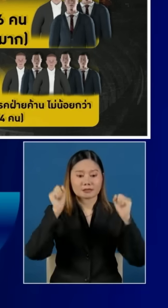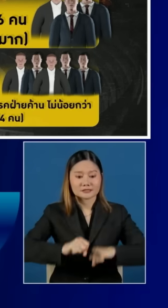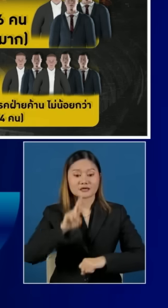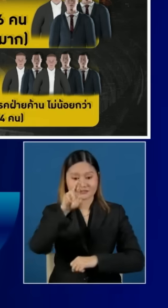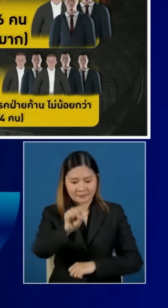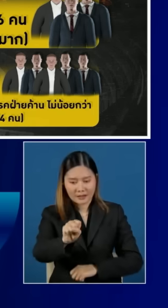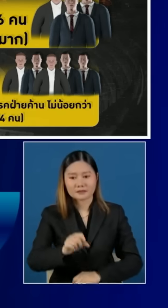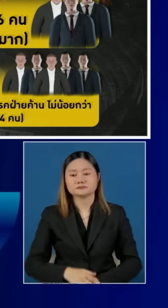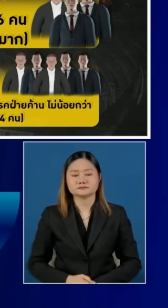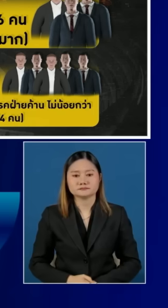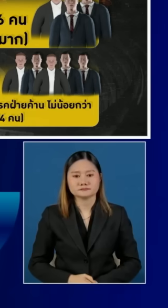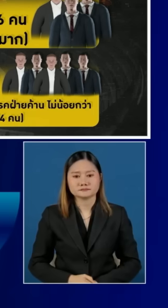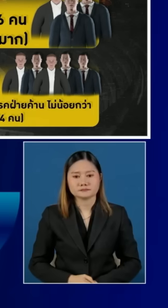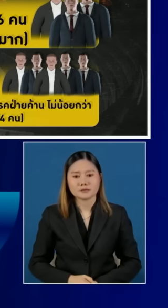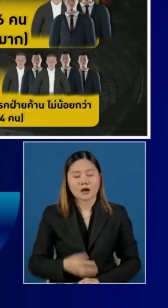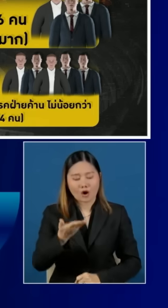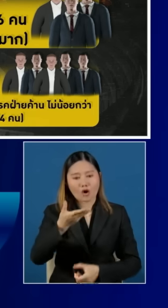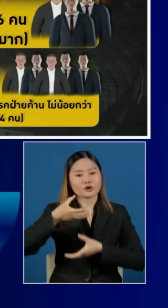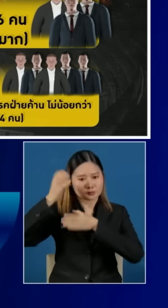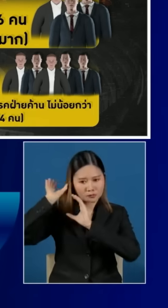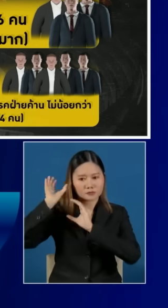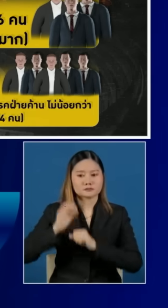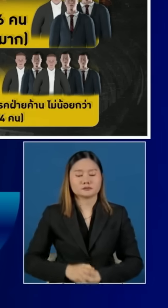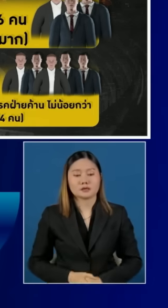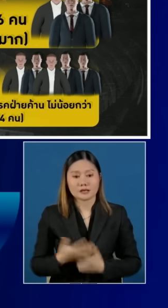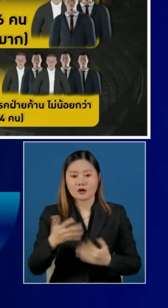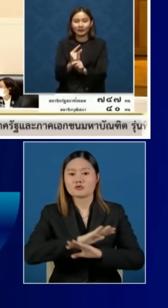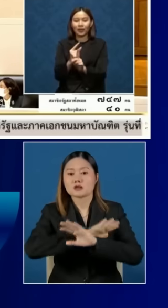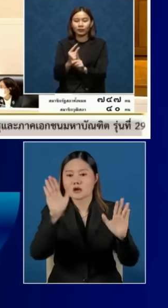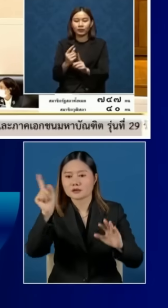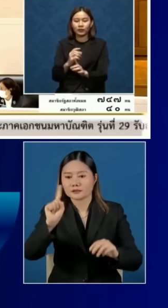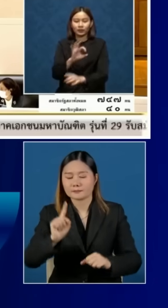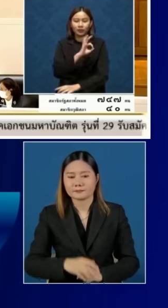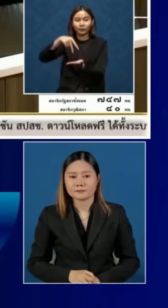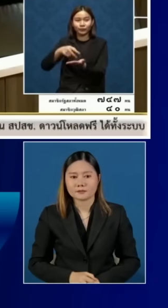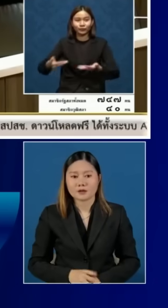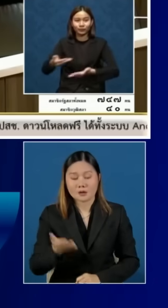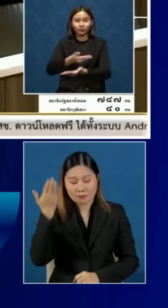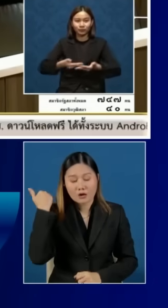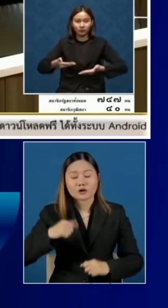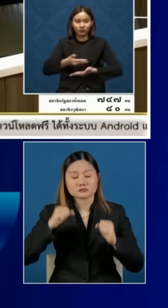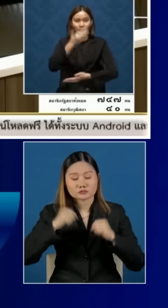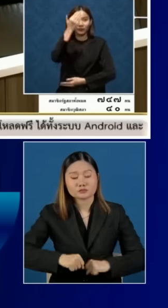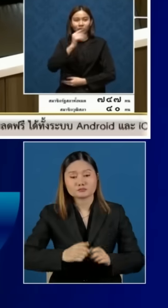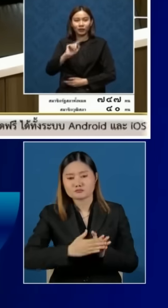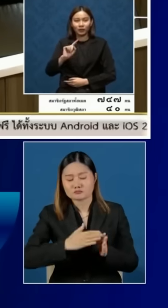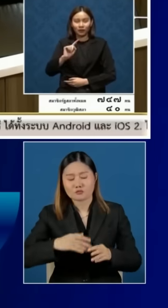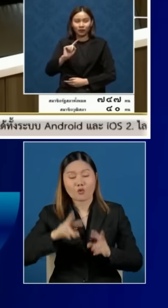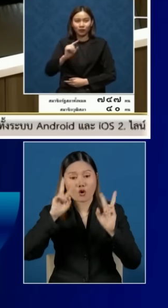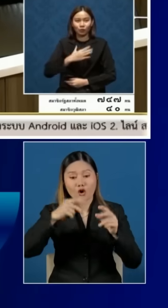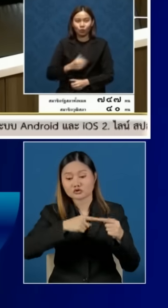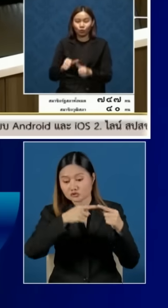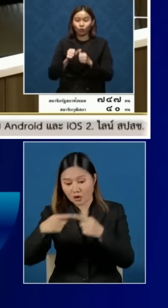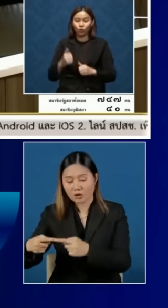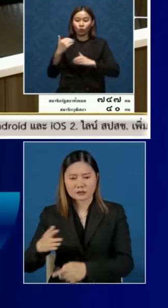าให้มีการทบทวนและเลิกในผลที่เราเคยได้มีมติต่อไปเราก็